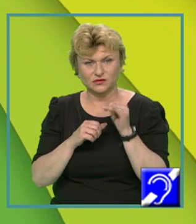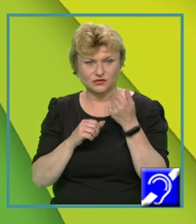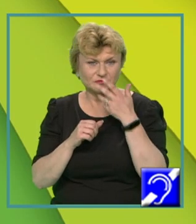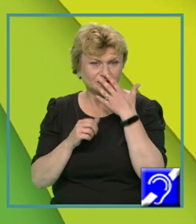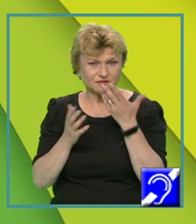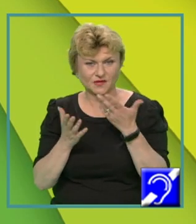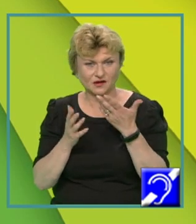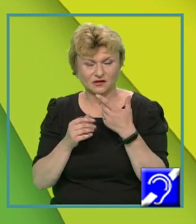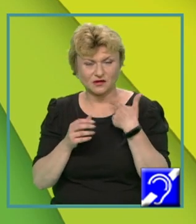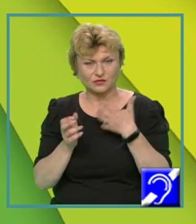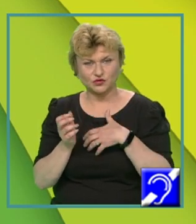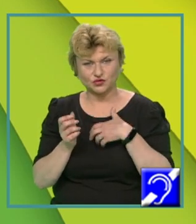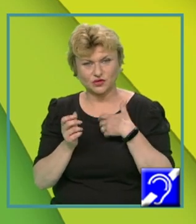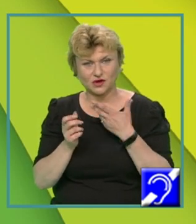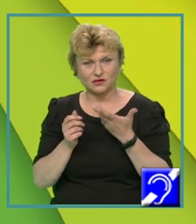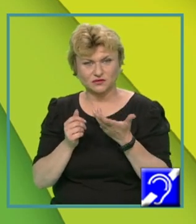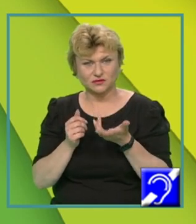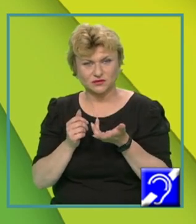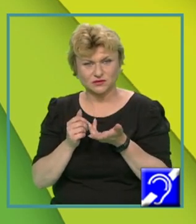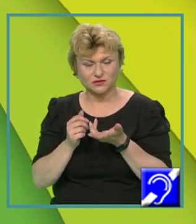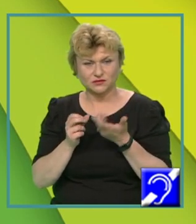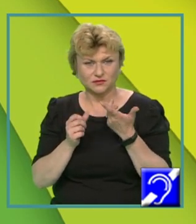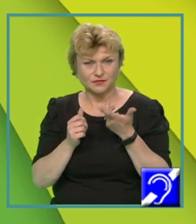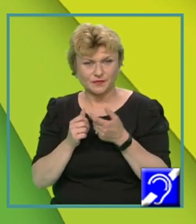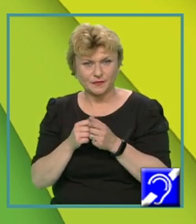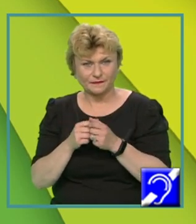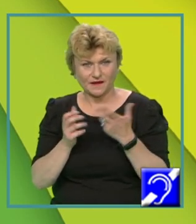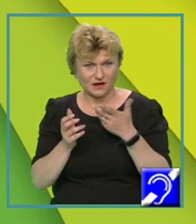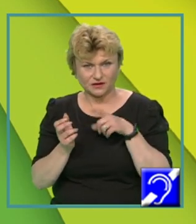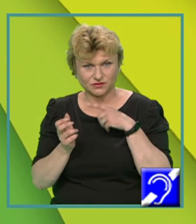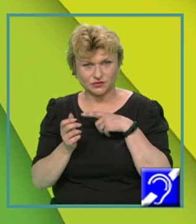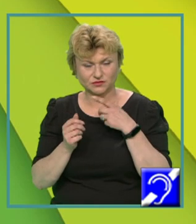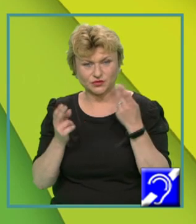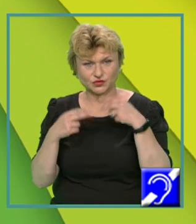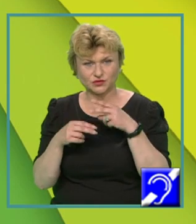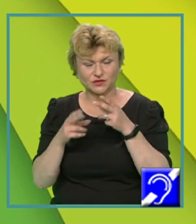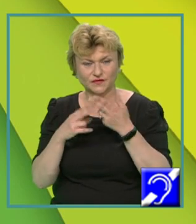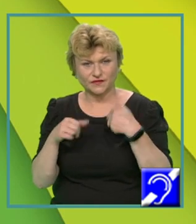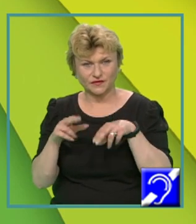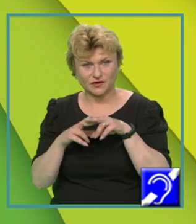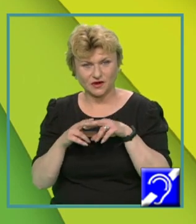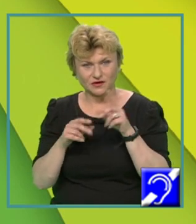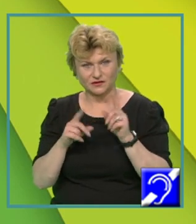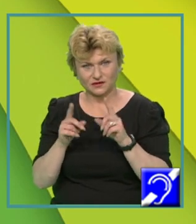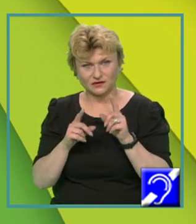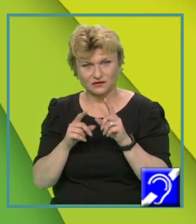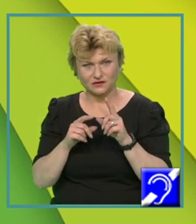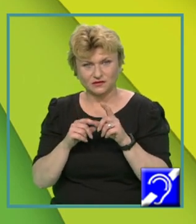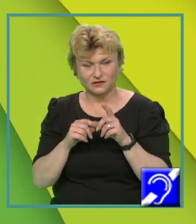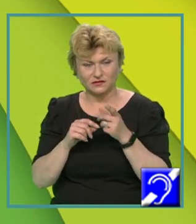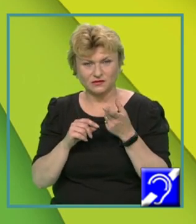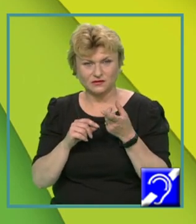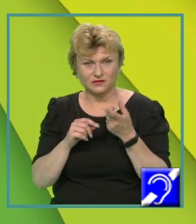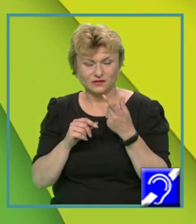care emulsionează lipidele, transformă în fragmente foarte mici. Care sunt produse finali? Dacă consumăm glucide, vom